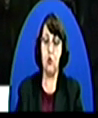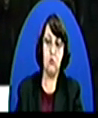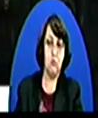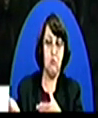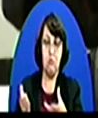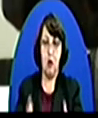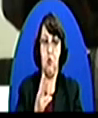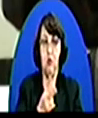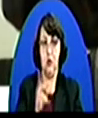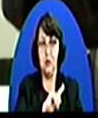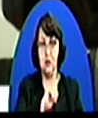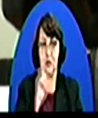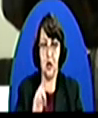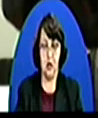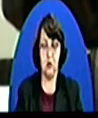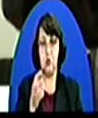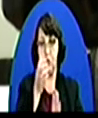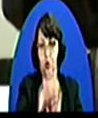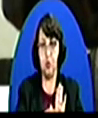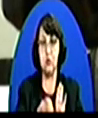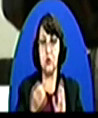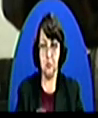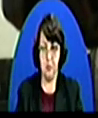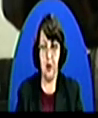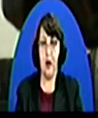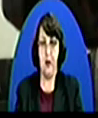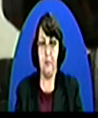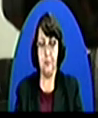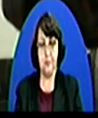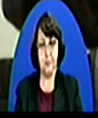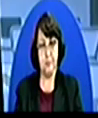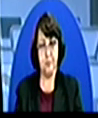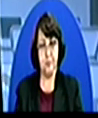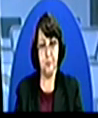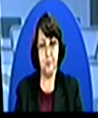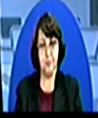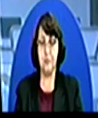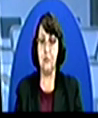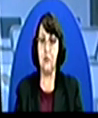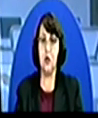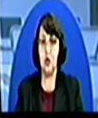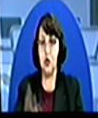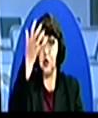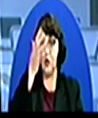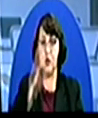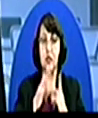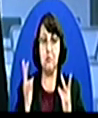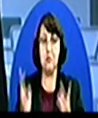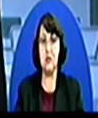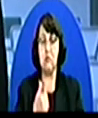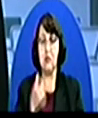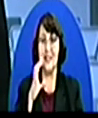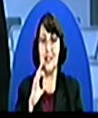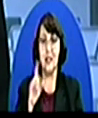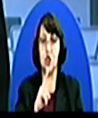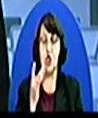заалтыг ч хуулийн төсөл тусгасан байна. Төр нийгмийн зүтгэлтэн зориг агсны амнаас хөнөөсөн хэргийг